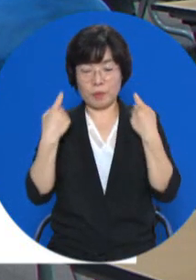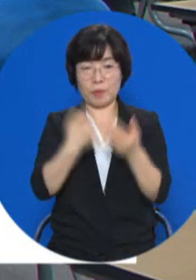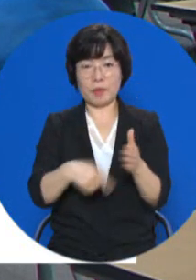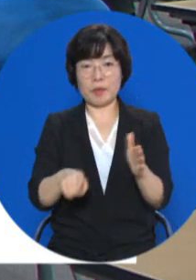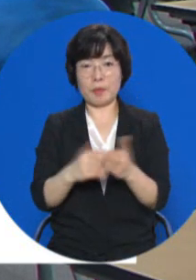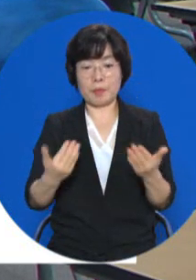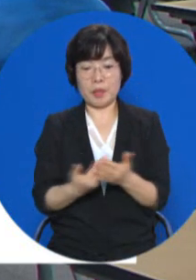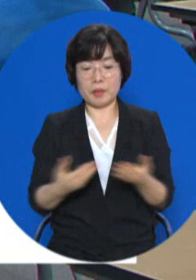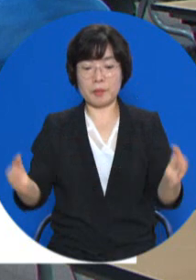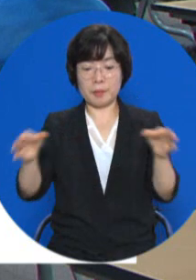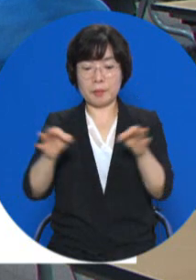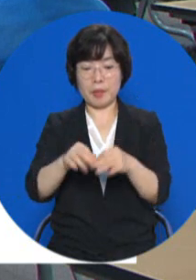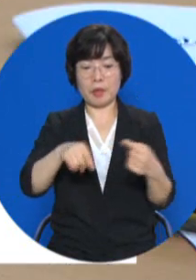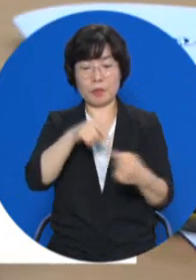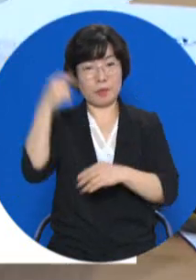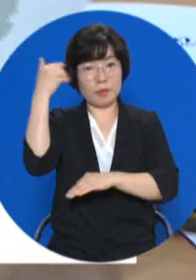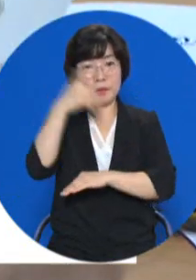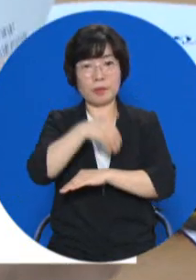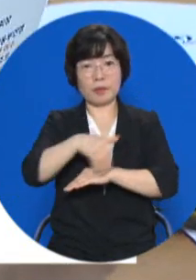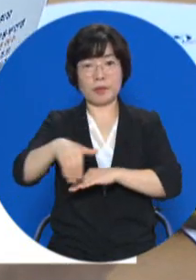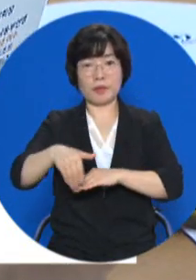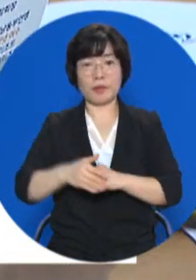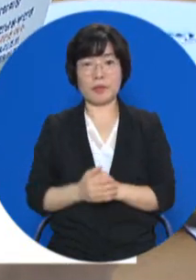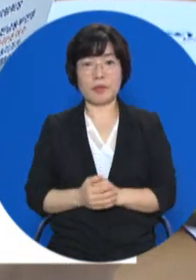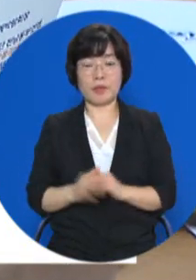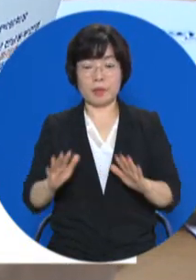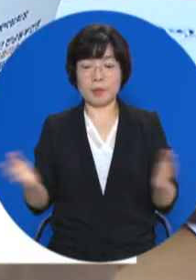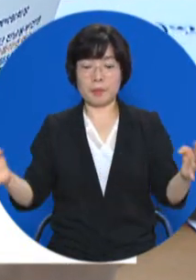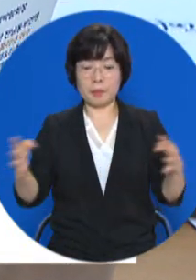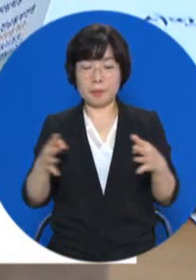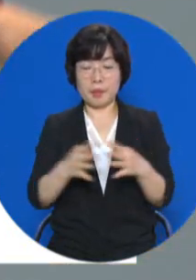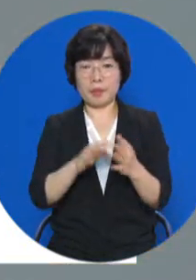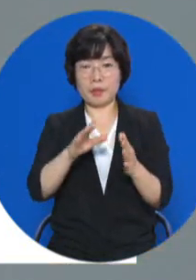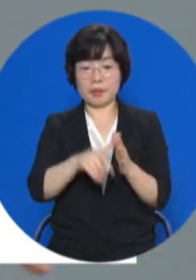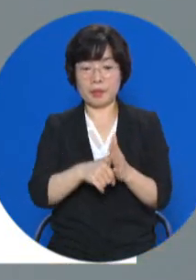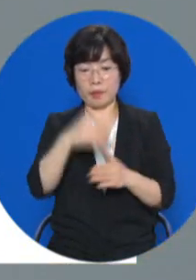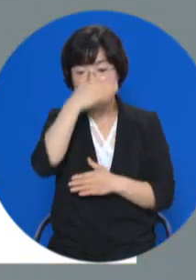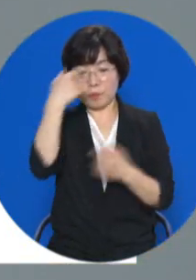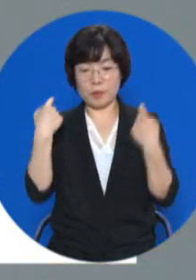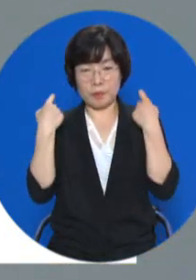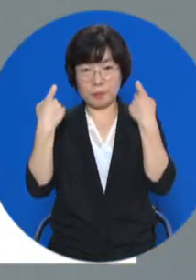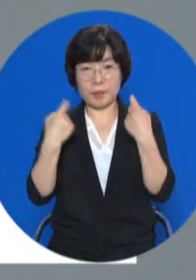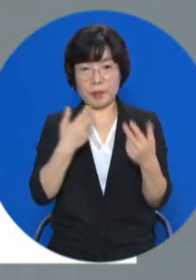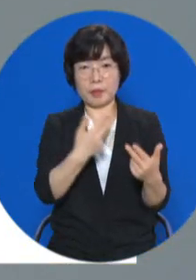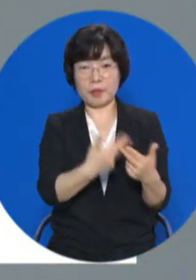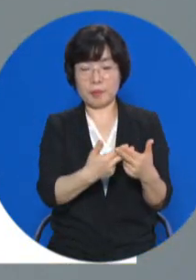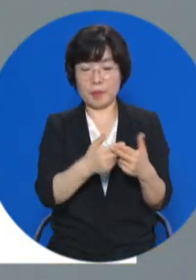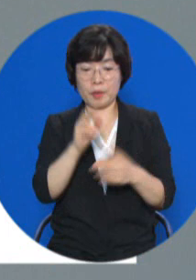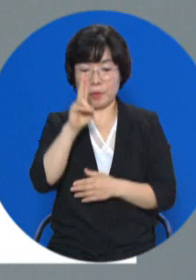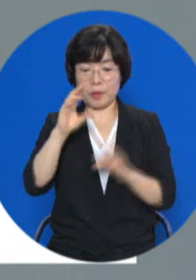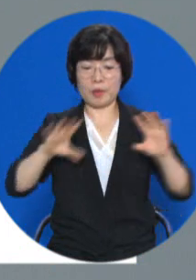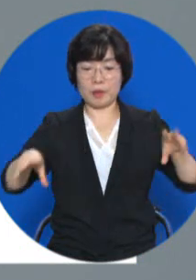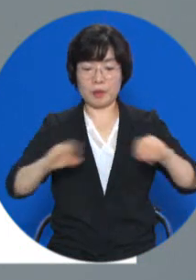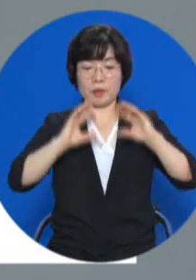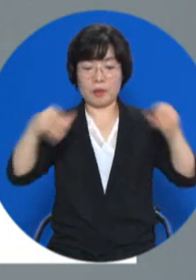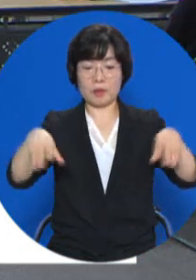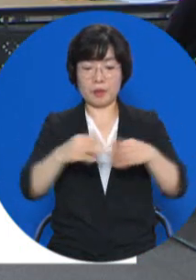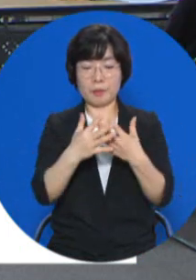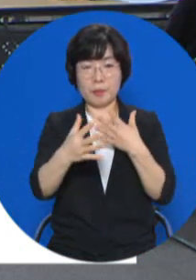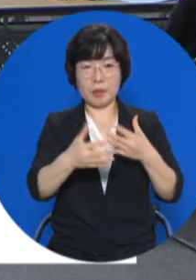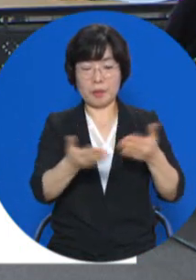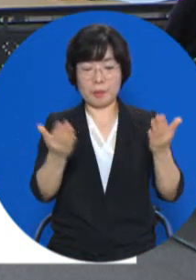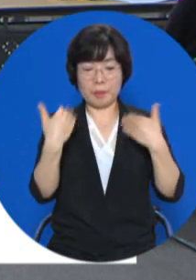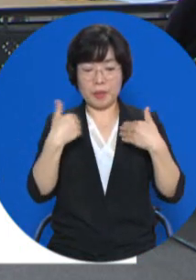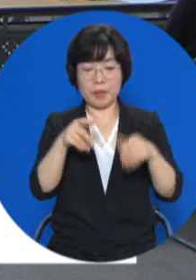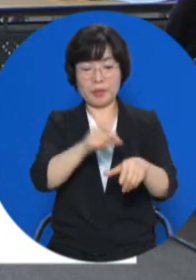활성화 기금을 조성해 운용하기로 했습니다. 이번 업무 협약 자리에서 마이스 협회는 UN 기후변화 협약 당사국 총회